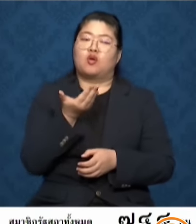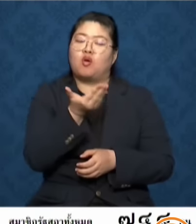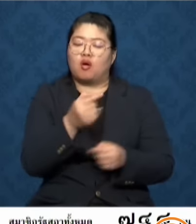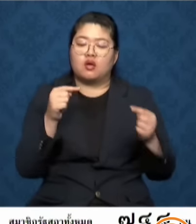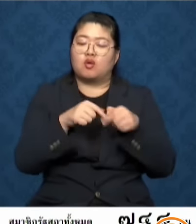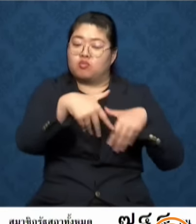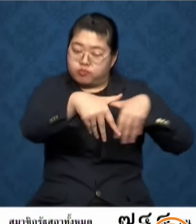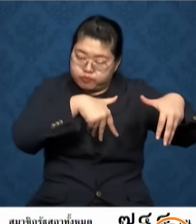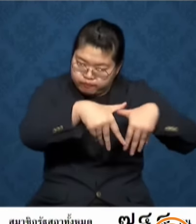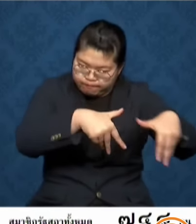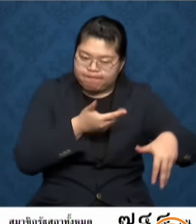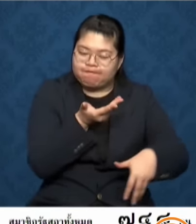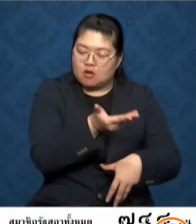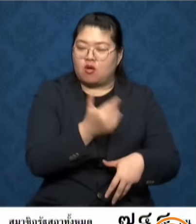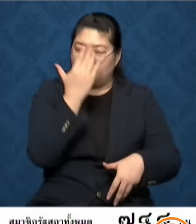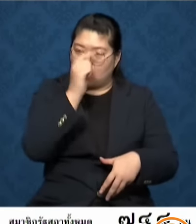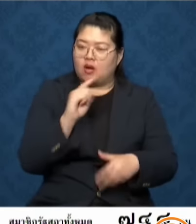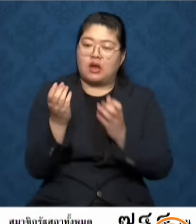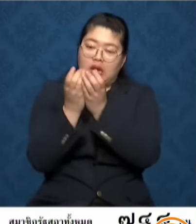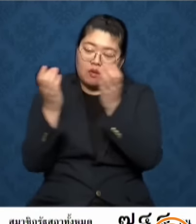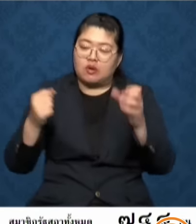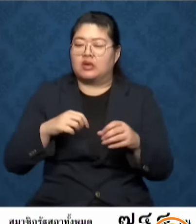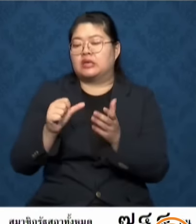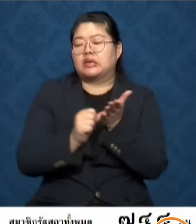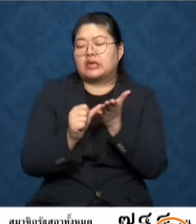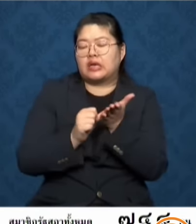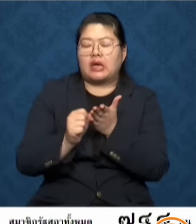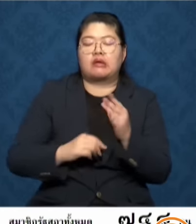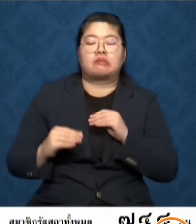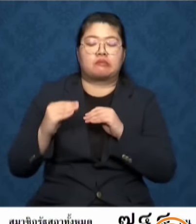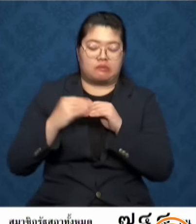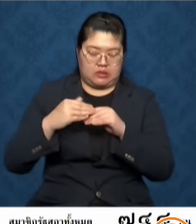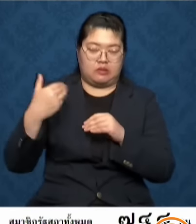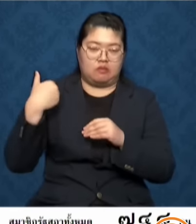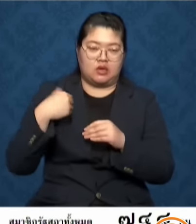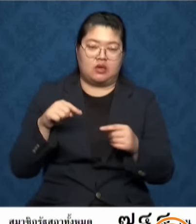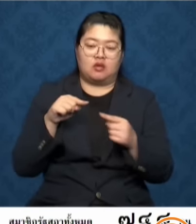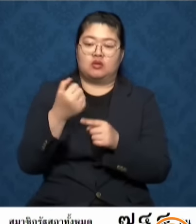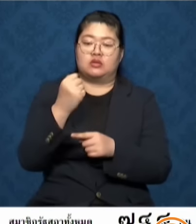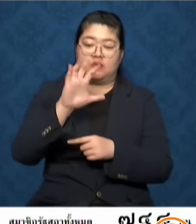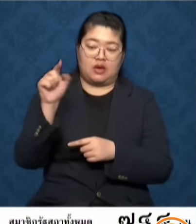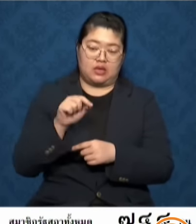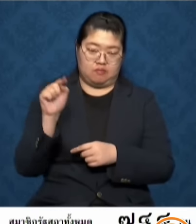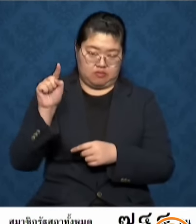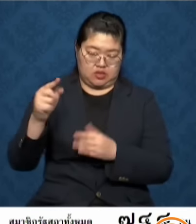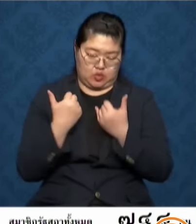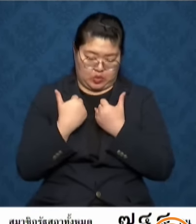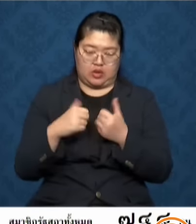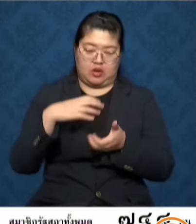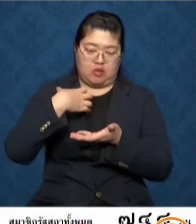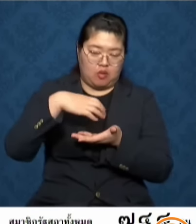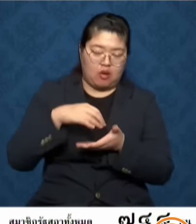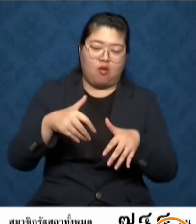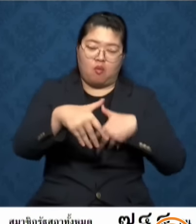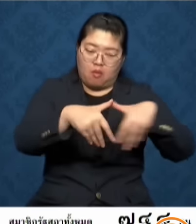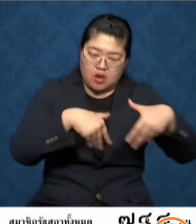memesโดยการจัดทำรางรมนูลแ้ไขเพิมเติมแก้ไเพ่ม estim pra ทันึที่เรากังพูดถวัี้เพื่ให้ป